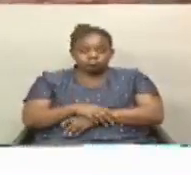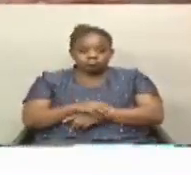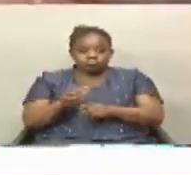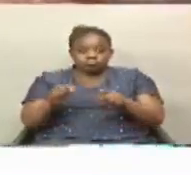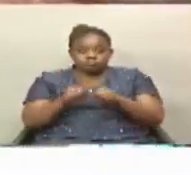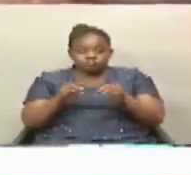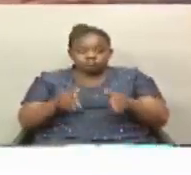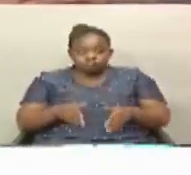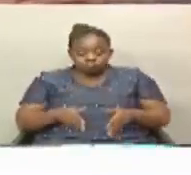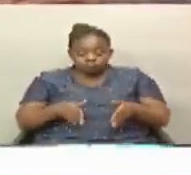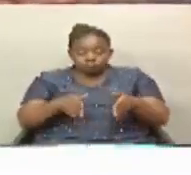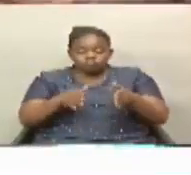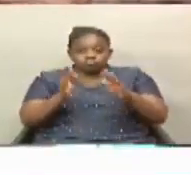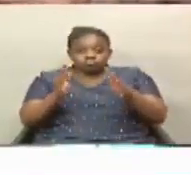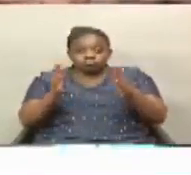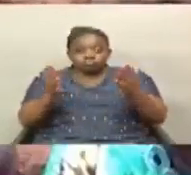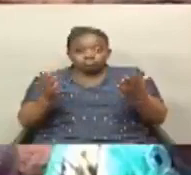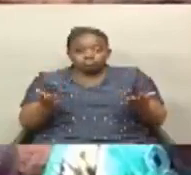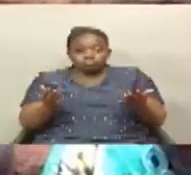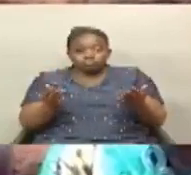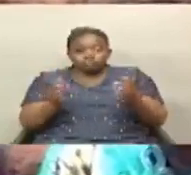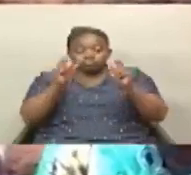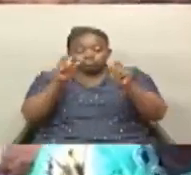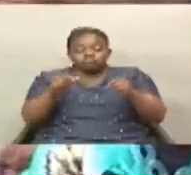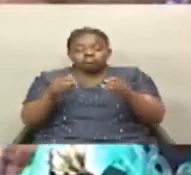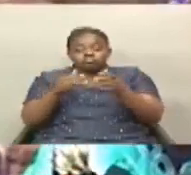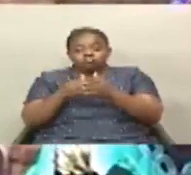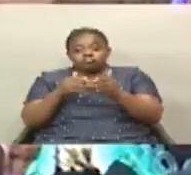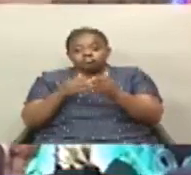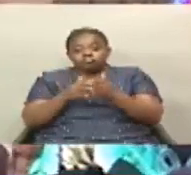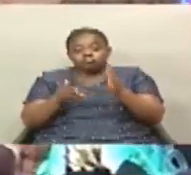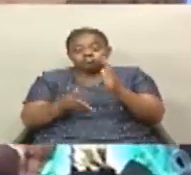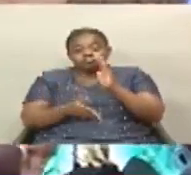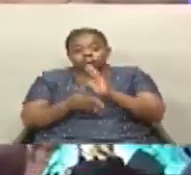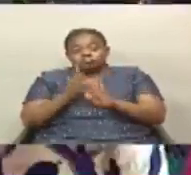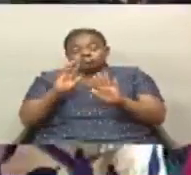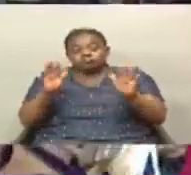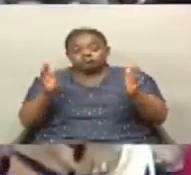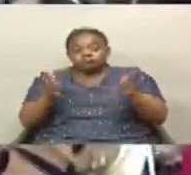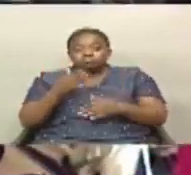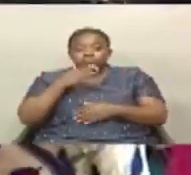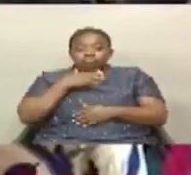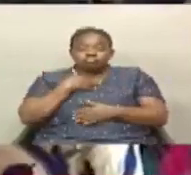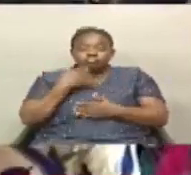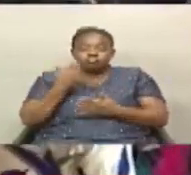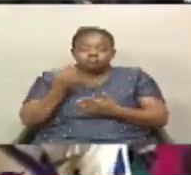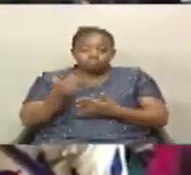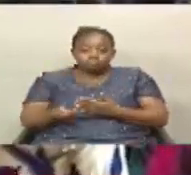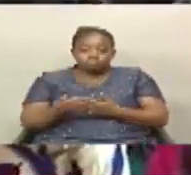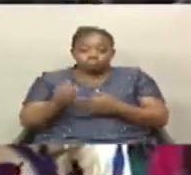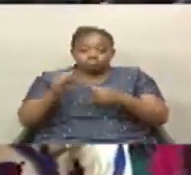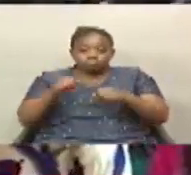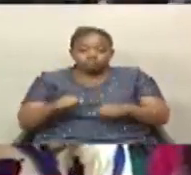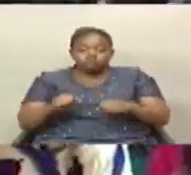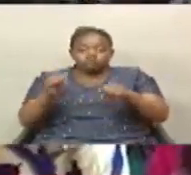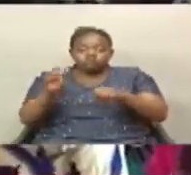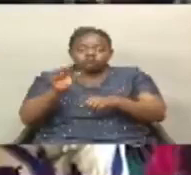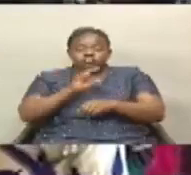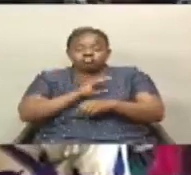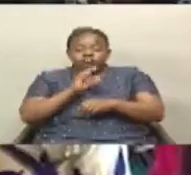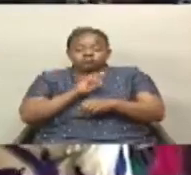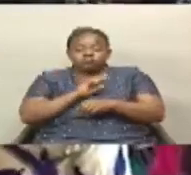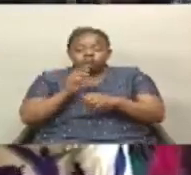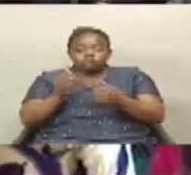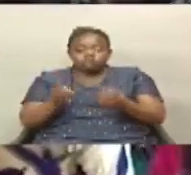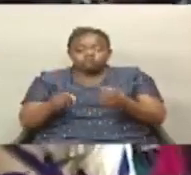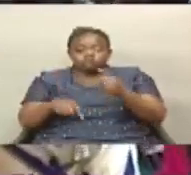omulukimukemu okukola ki okuddukanga bw'ayagala yomulabizi wa ilanga isente wakachika kafuzi